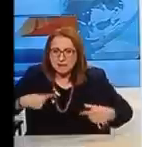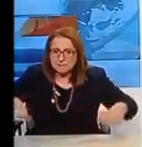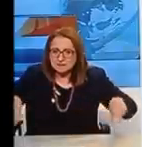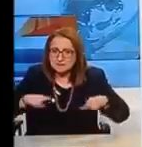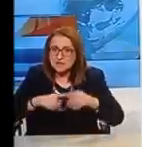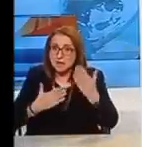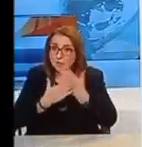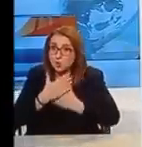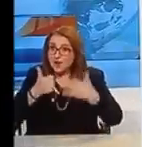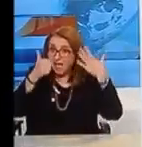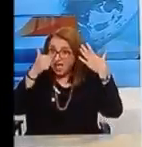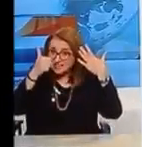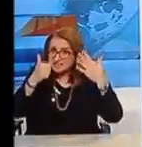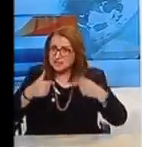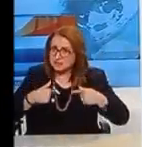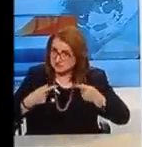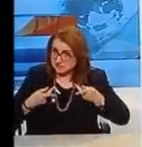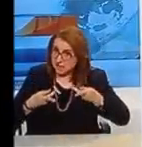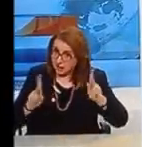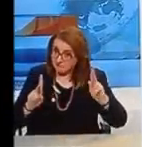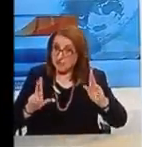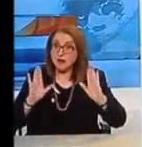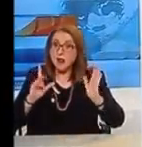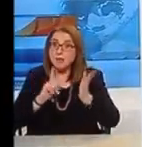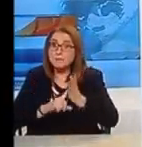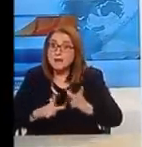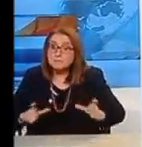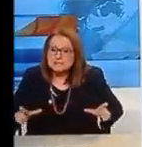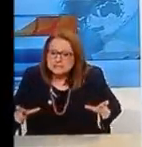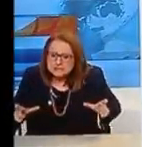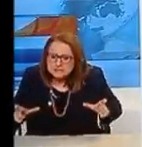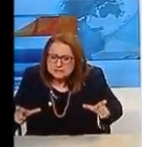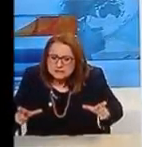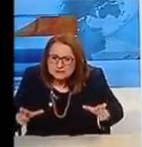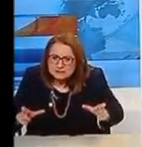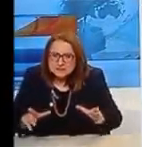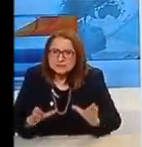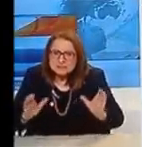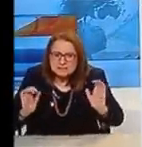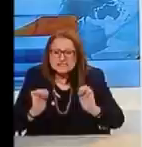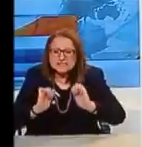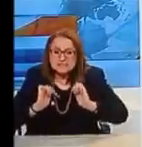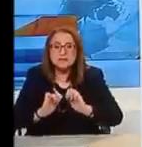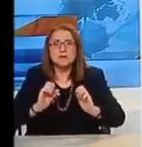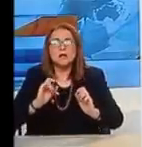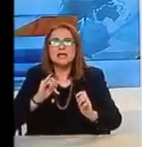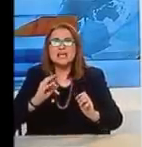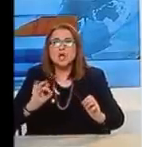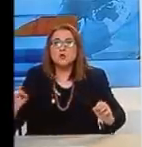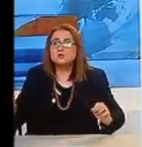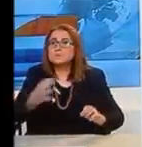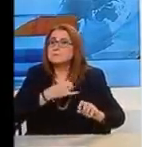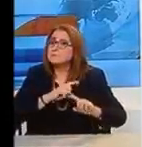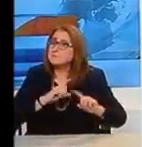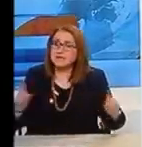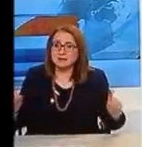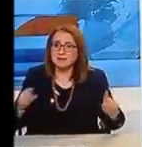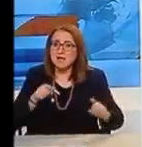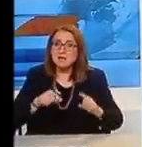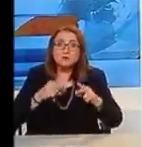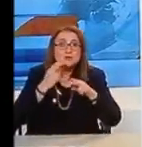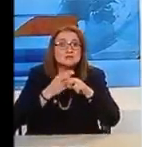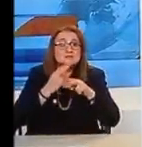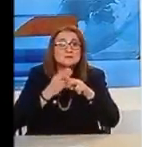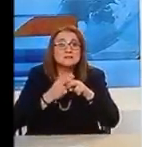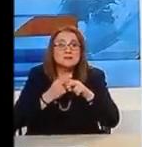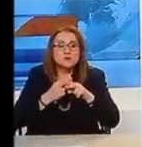να αντισταθούμε, να συνεχίσουμε την ίδια συνέπεια με την ίδια επιμονή στη μάχη. Μια μάχη που θα κρίνει και την τελική έκβαση του πολέμου